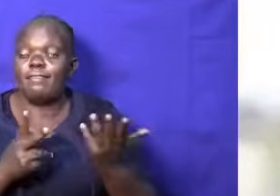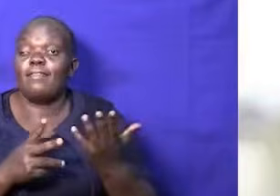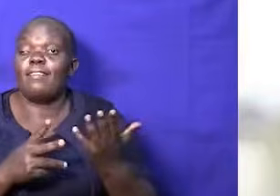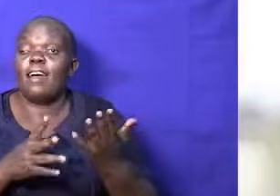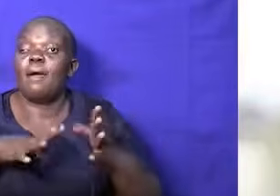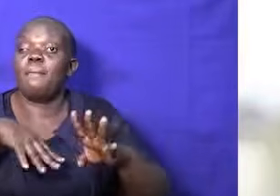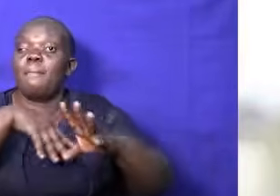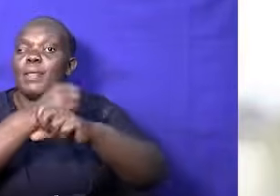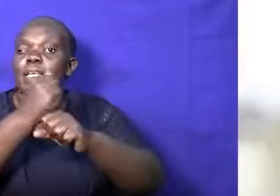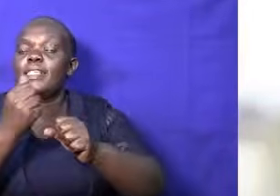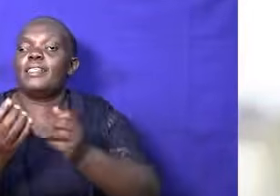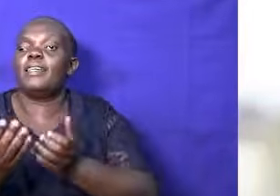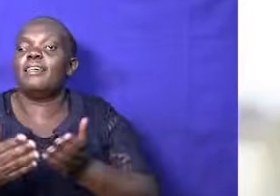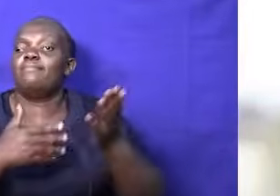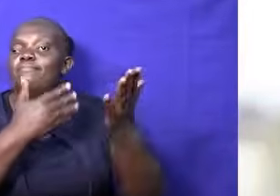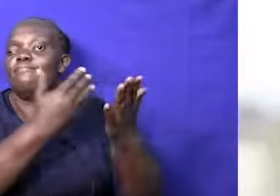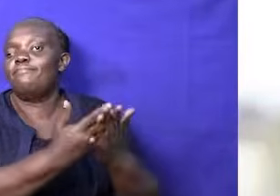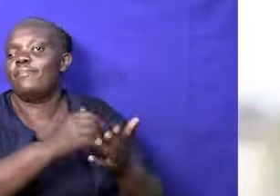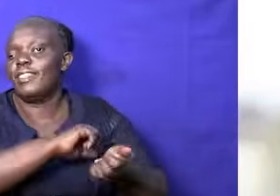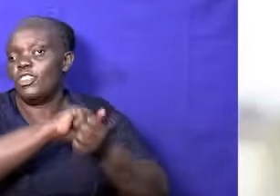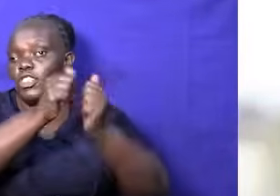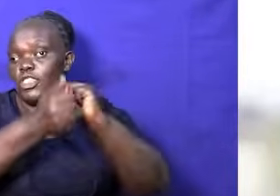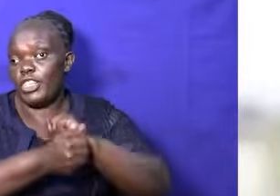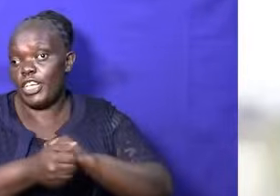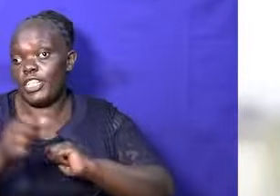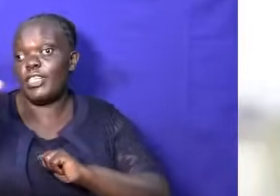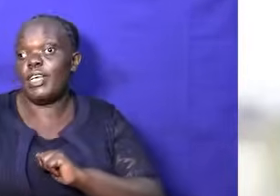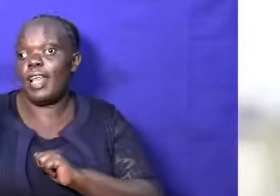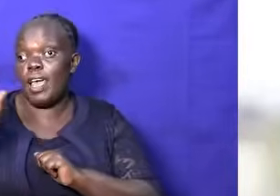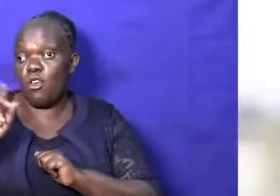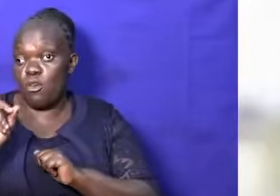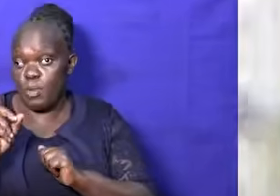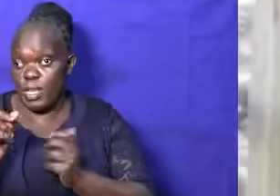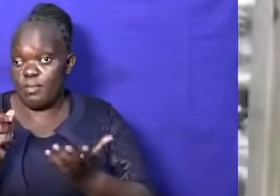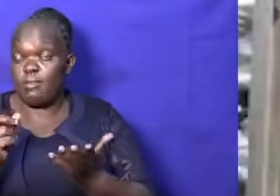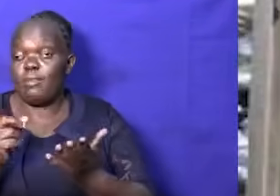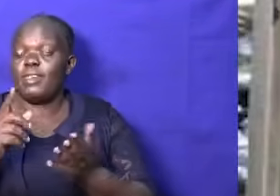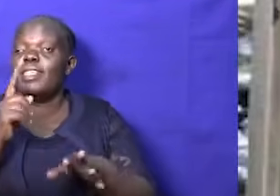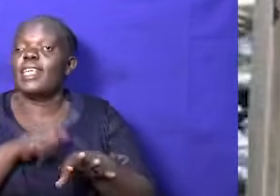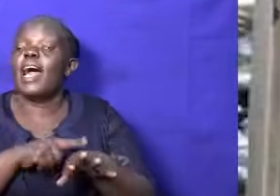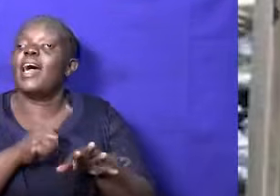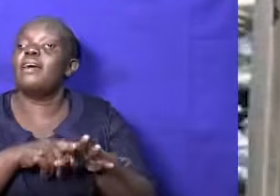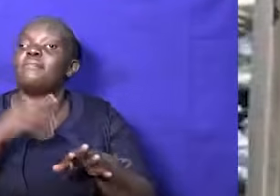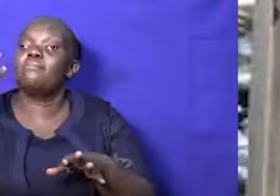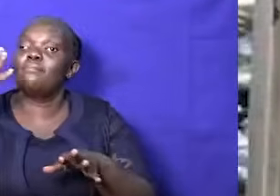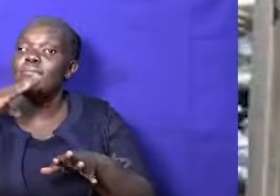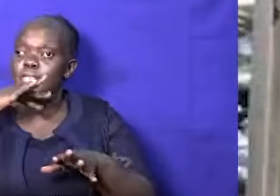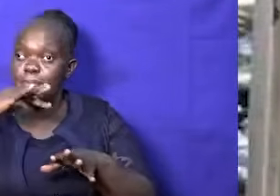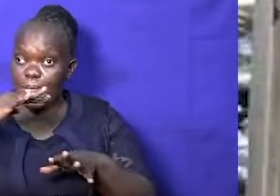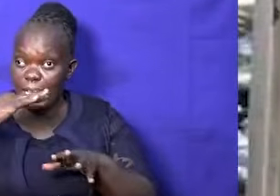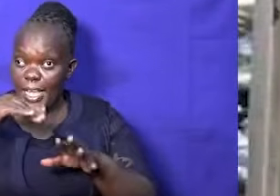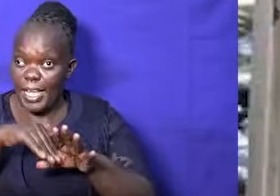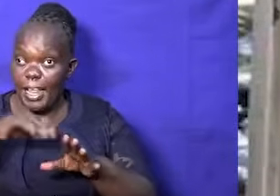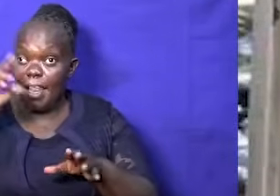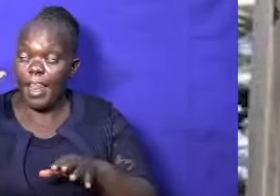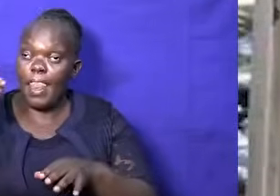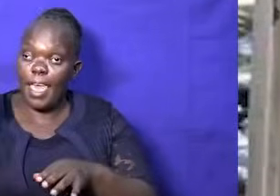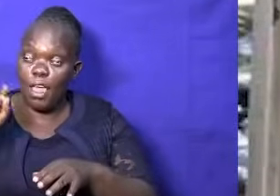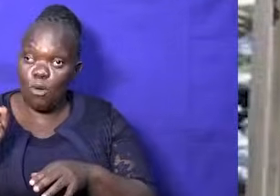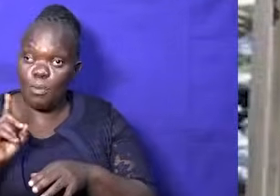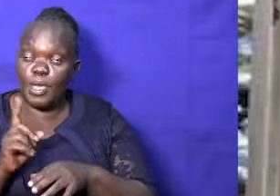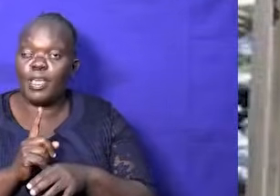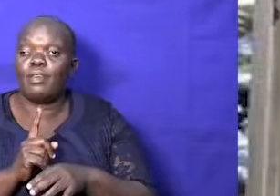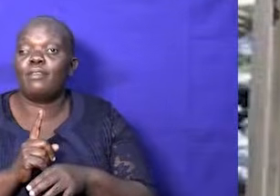Rais amewasilisha mpango mkubwa wa kuibadilisha jiji la Nairobi wakati wa hotuba yake katika bunge la kaunti ya